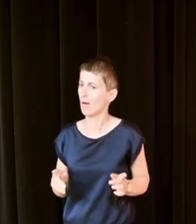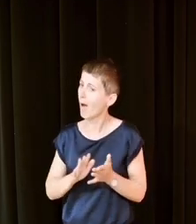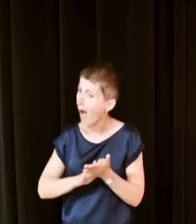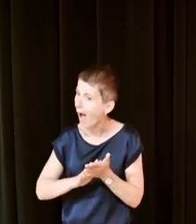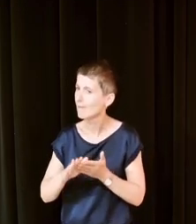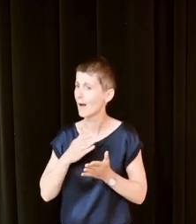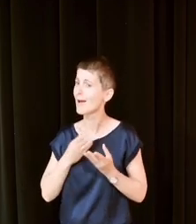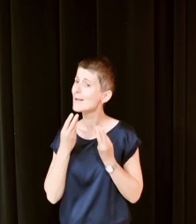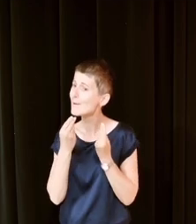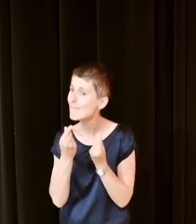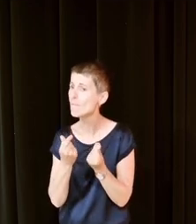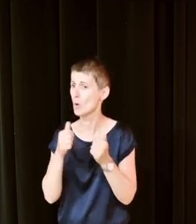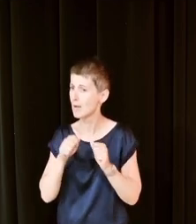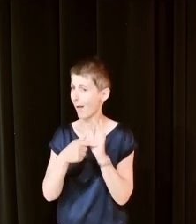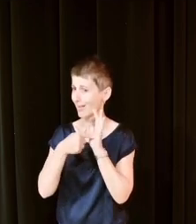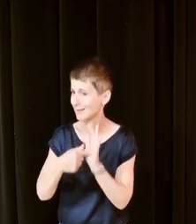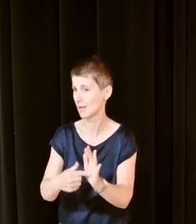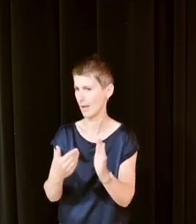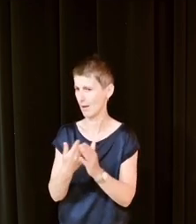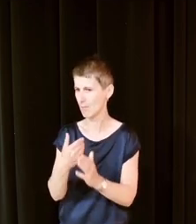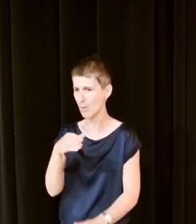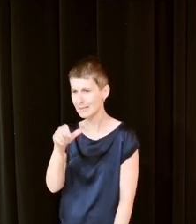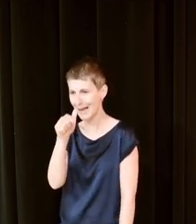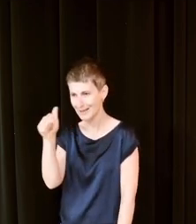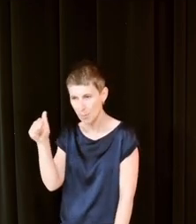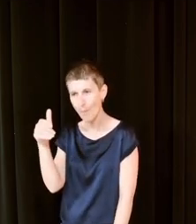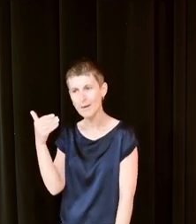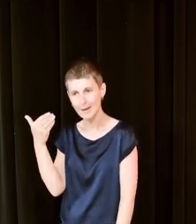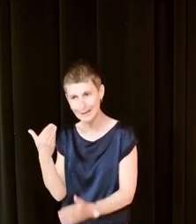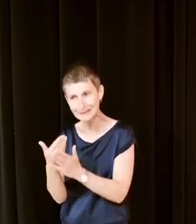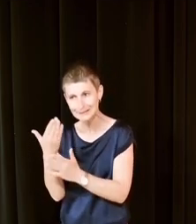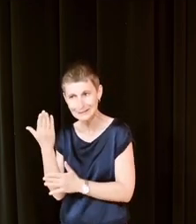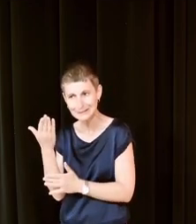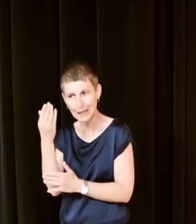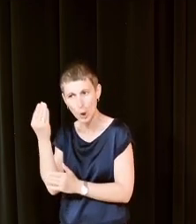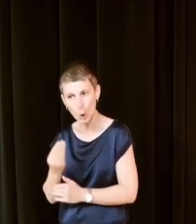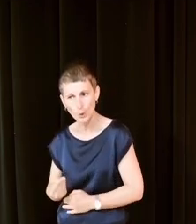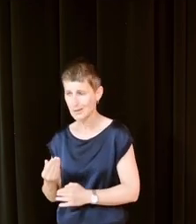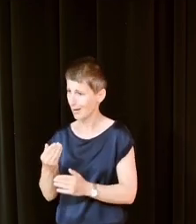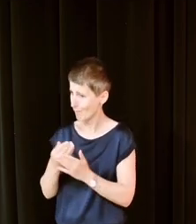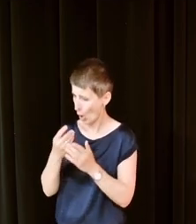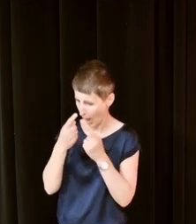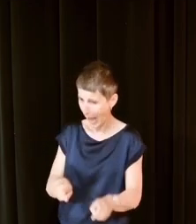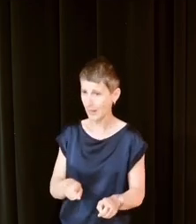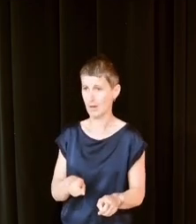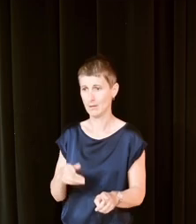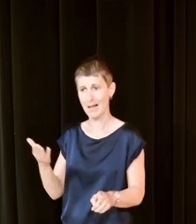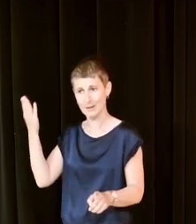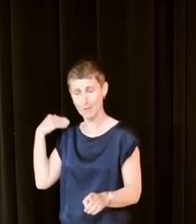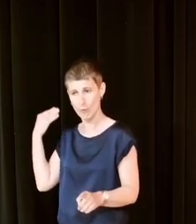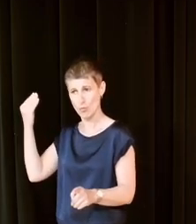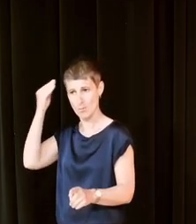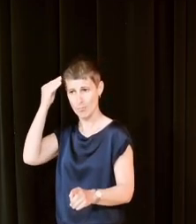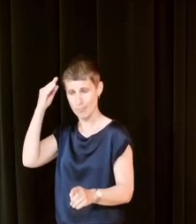Gefühlen. Erinnern sich an Twombly, eine Farbe von Rot, Orange, Gelb ist komplett anders als Blau, Violett, Grün. Darin verbinden